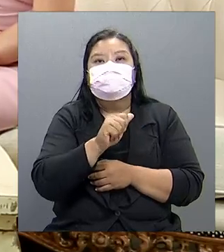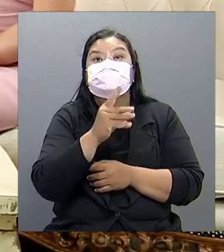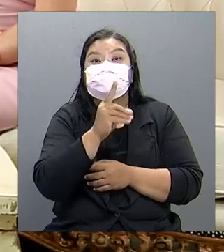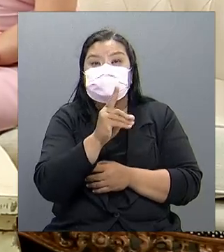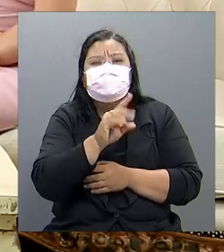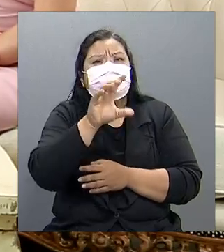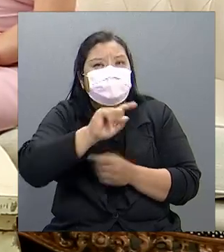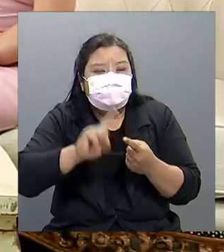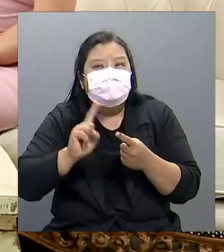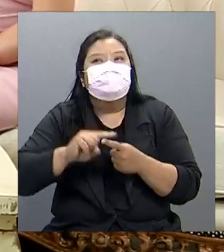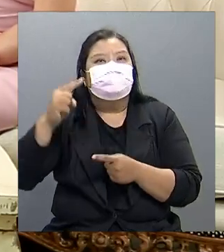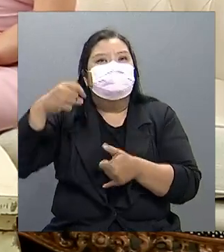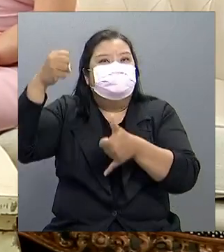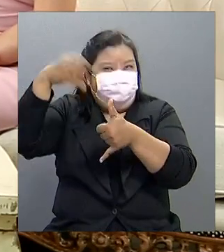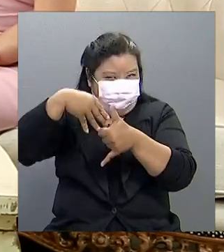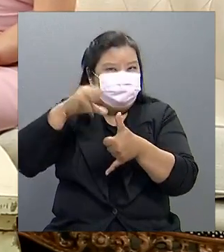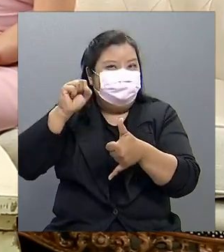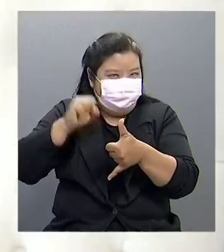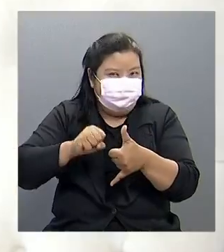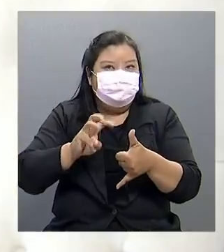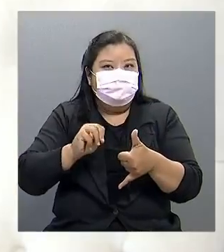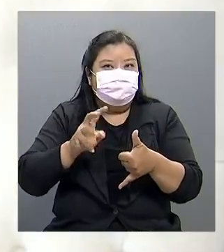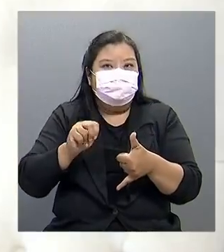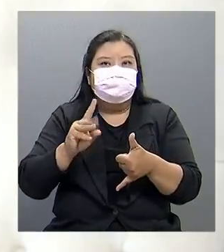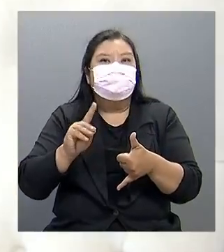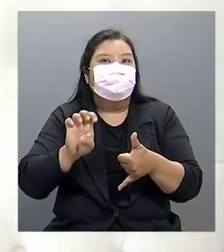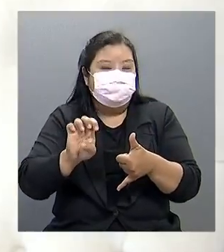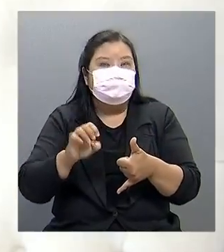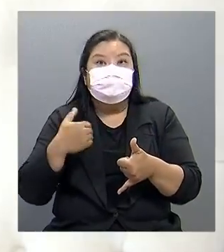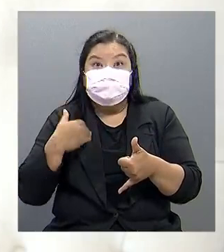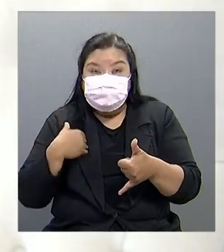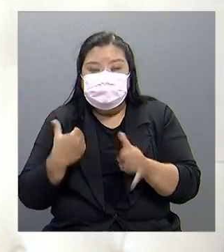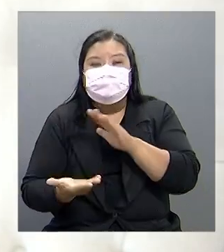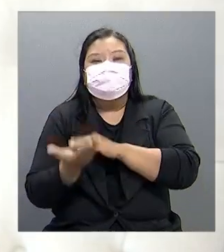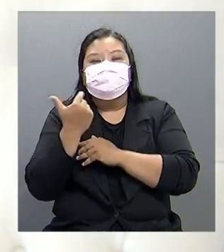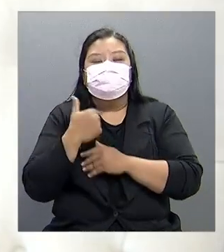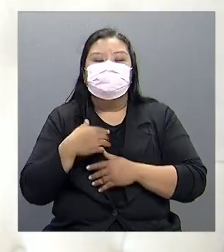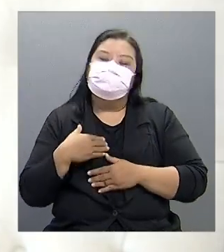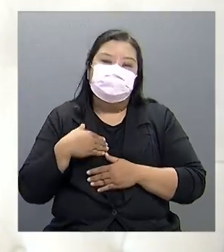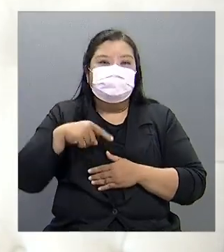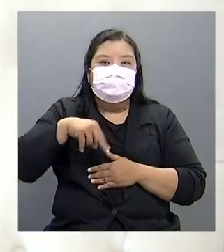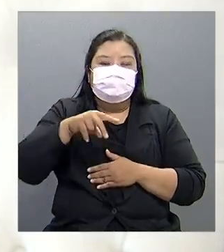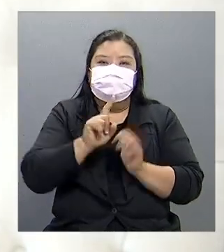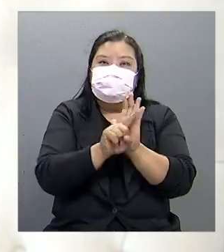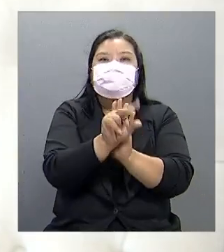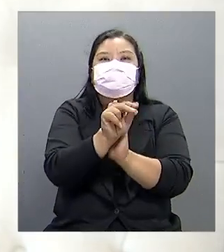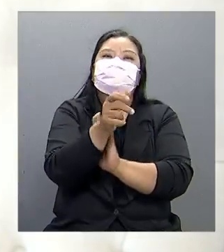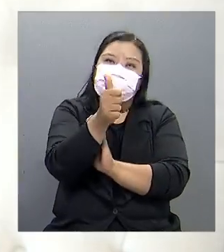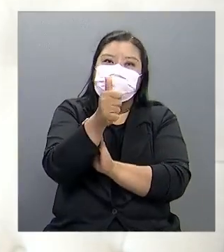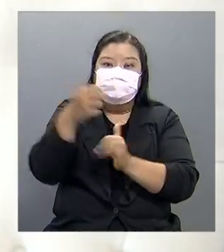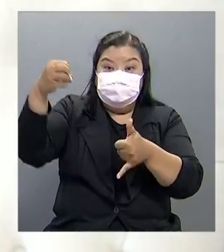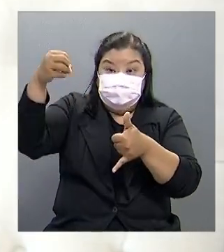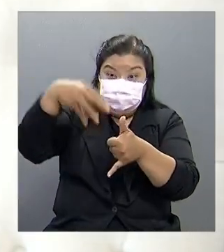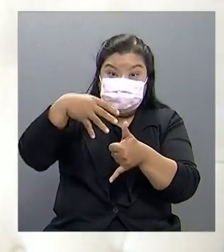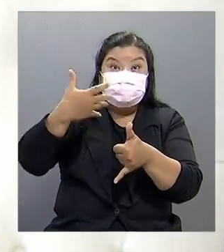แดดนะครับเราก็อาจจะเดินช้าๆออกไปรับแสงแดดประมาณสักครึ่งชั่วโมงนะครับทำให้วิตามินดีในร่างกายเราเพิ่ม